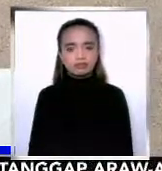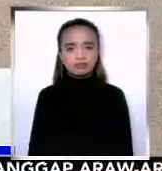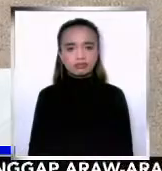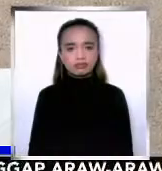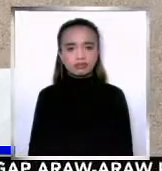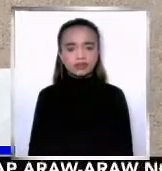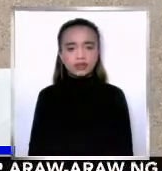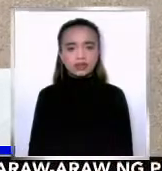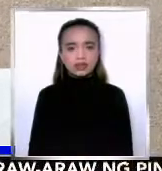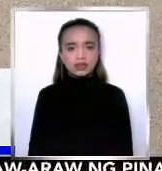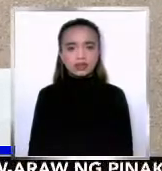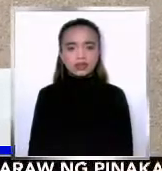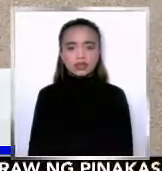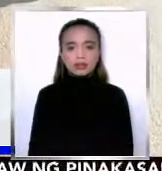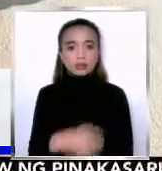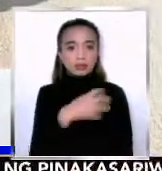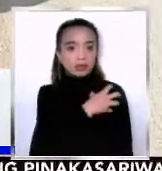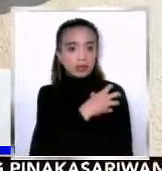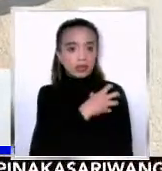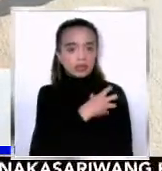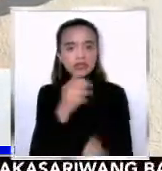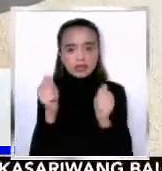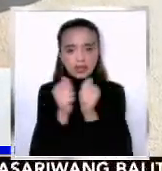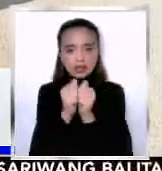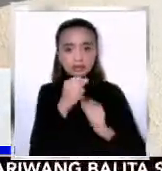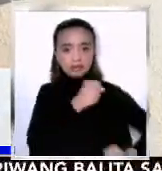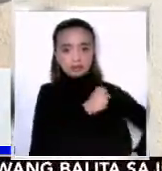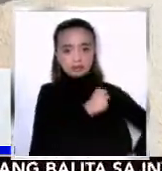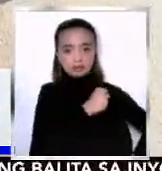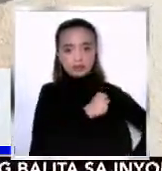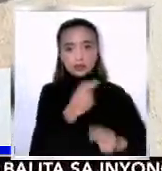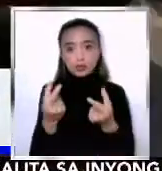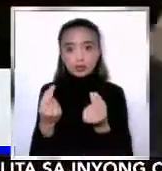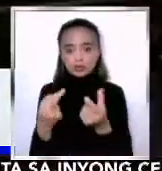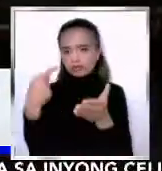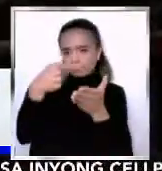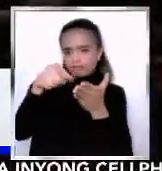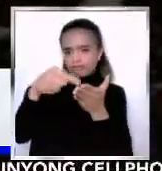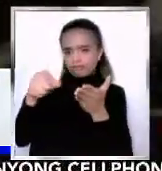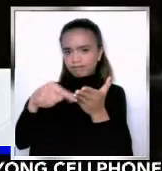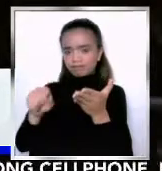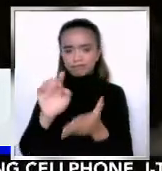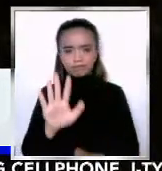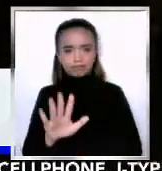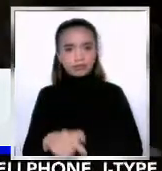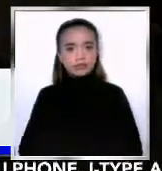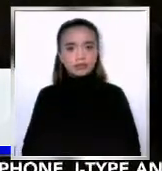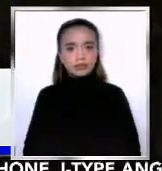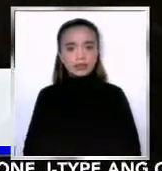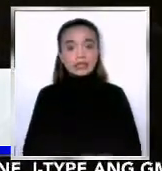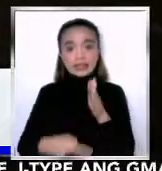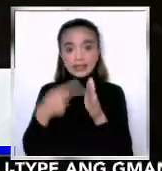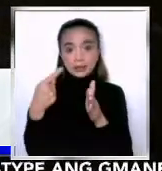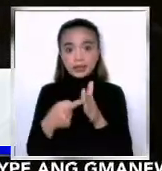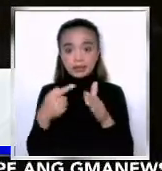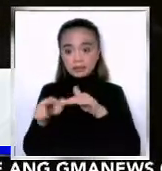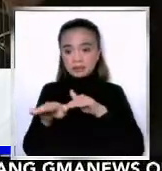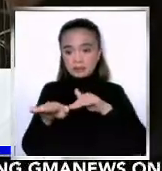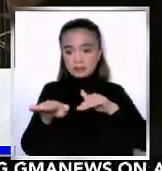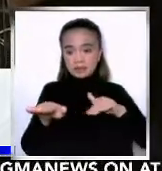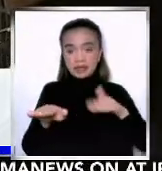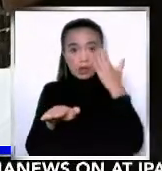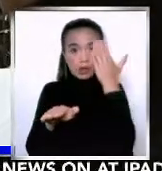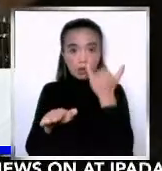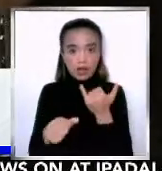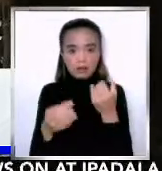Magkatuwang ang mga pulis at mga sundalo sa ginagawang random inspection. Minsan nagkaka-traffic dahil sunod-sunod ang napaparang sasakyan.